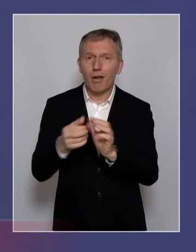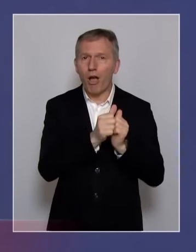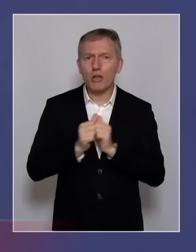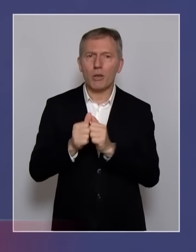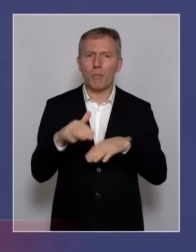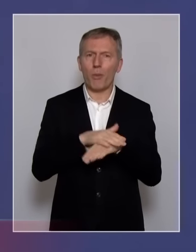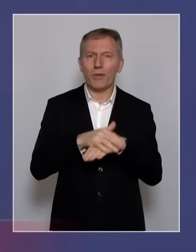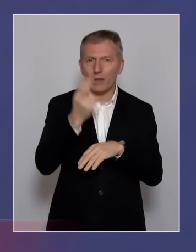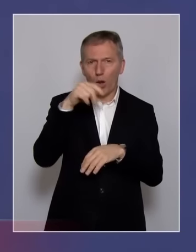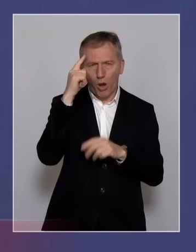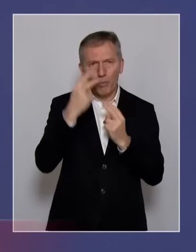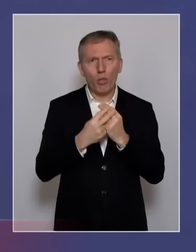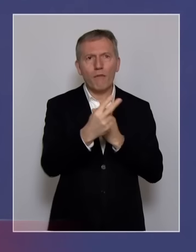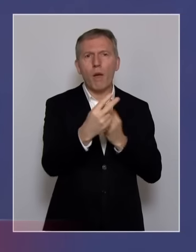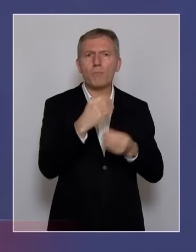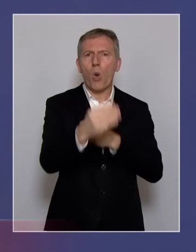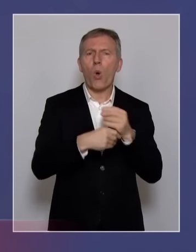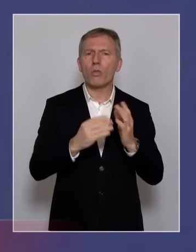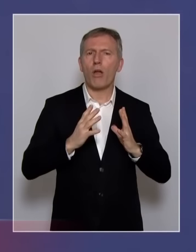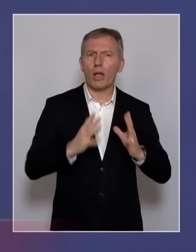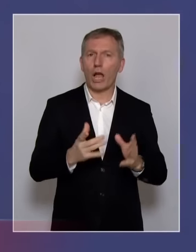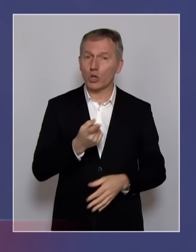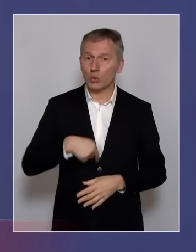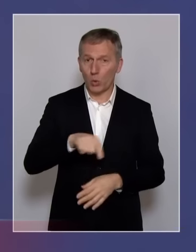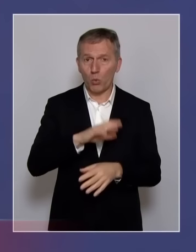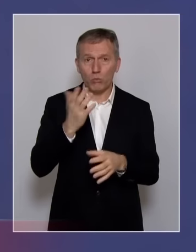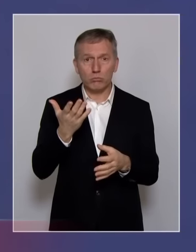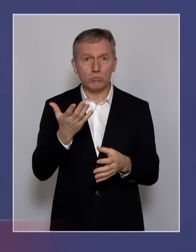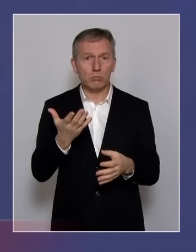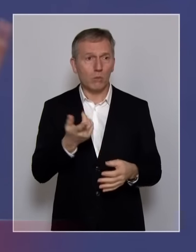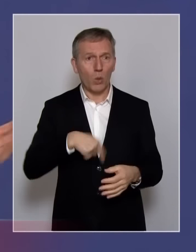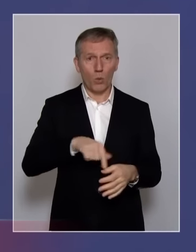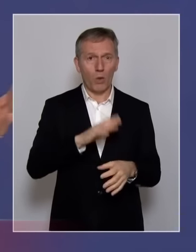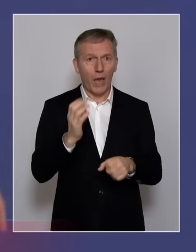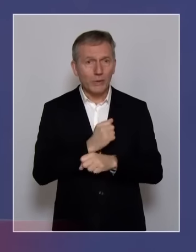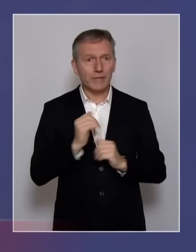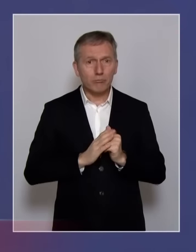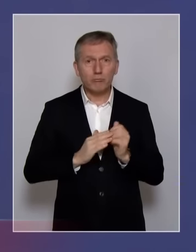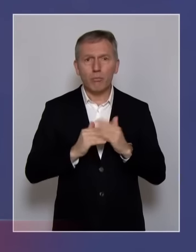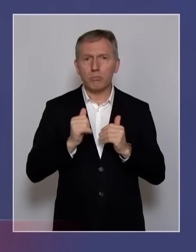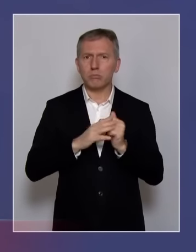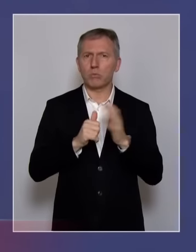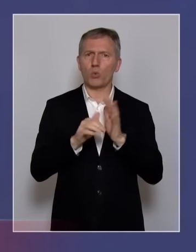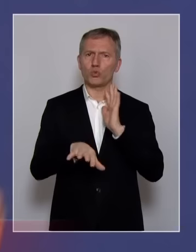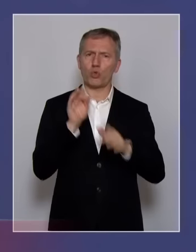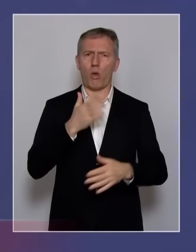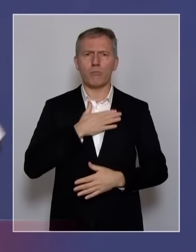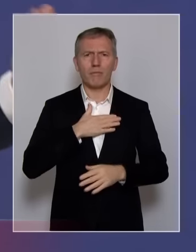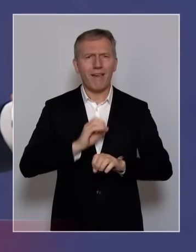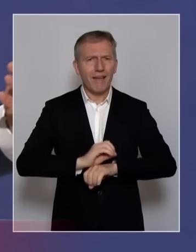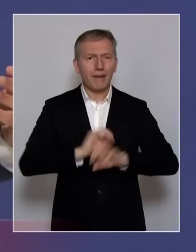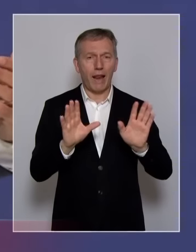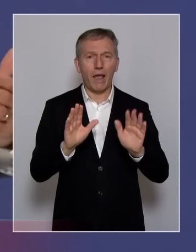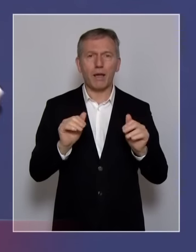en européen par rapport à nos engagements internationaux, nous avons construit un choix en transparence. Simplement,